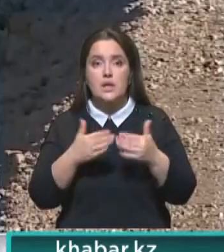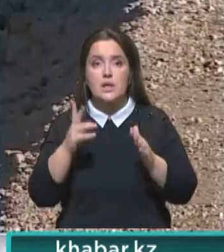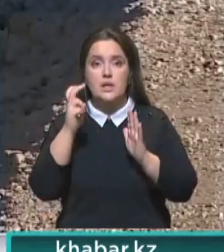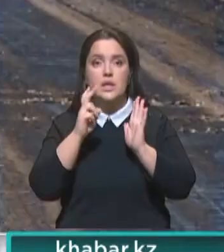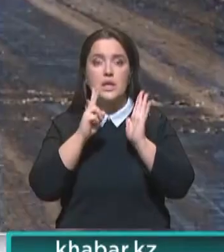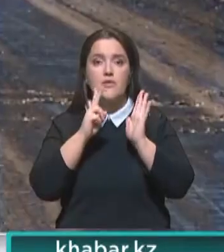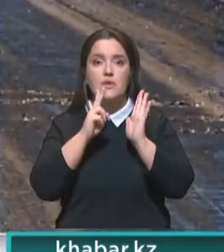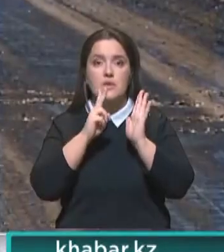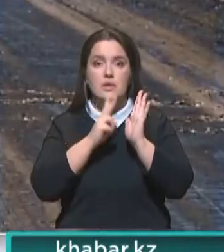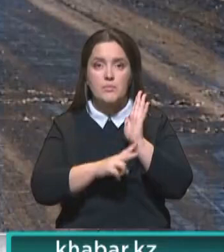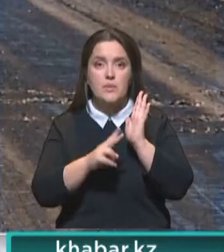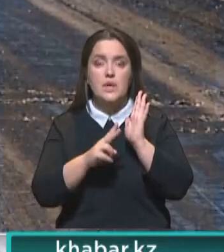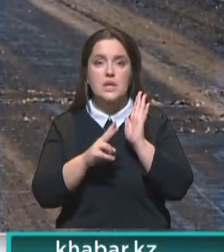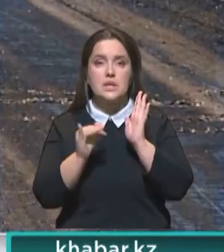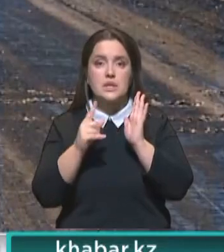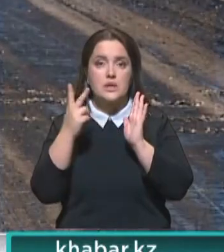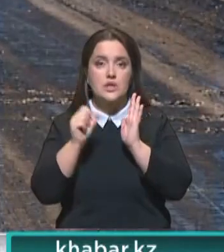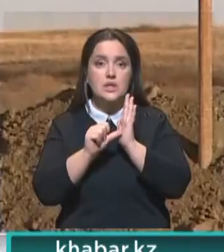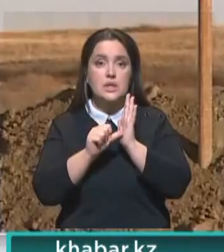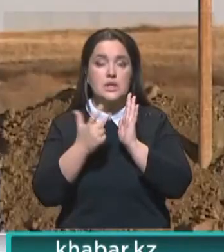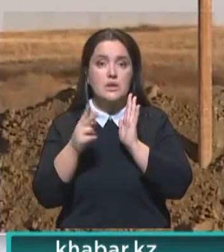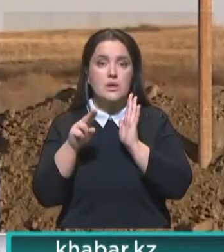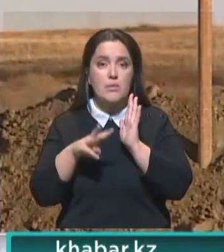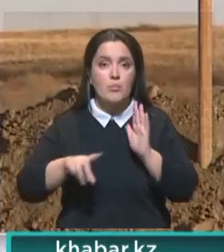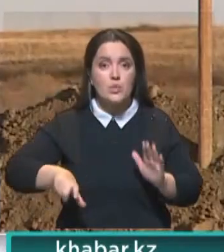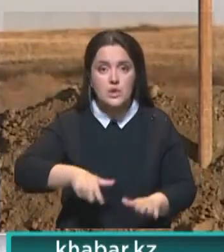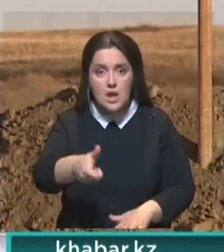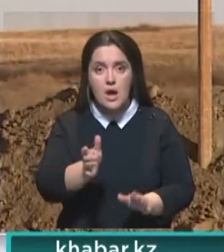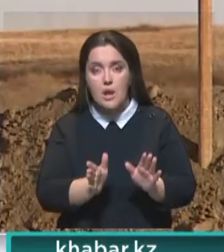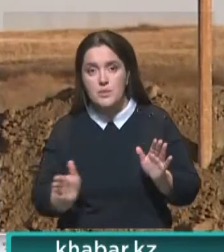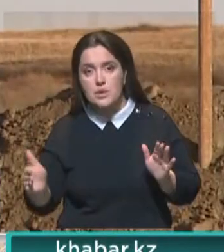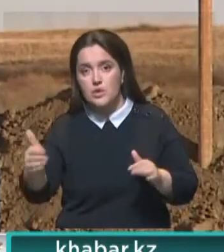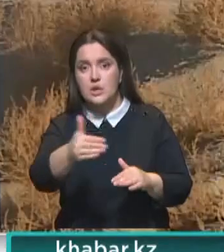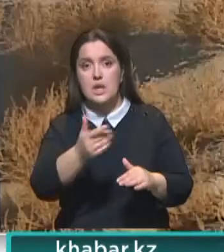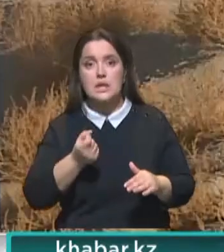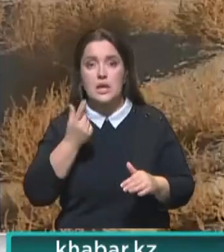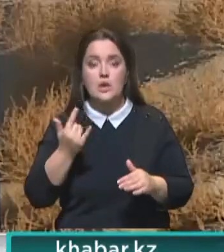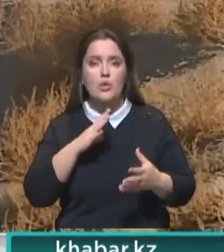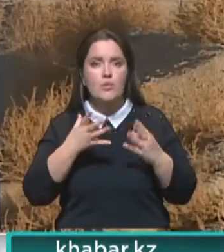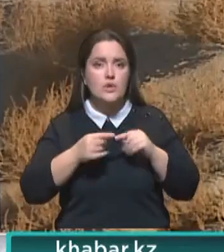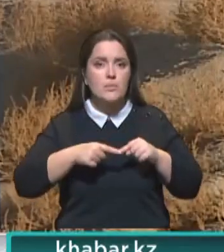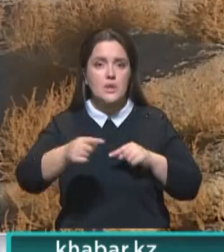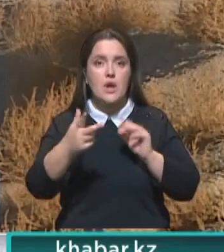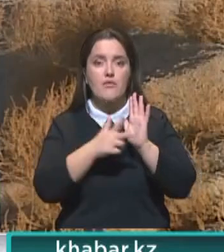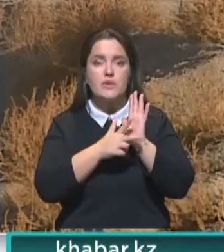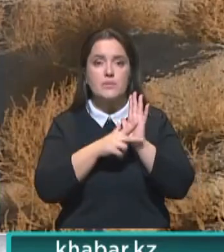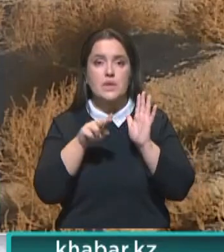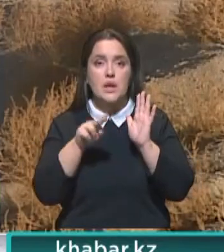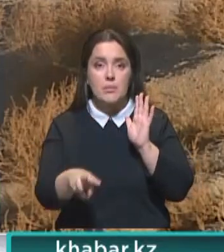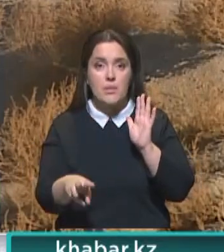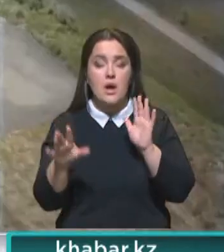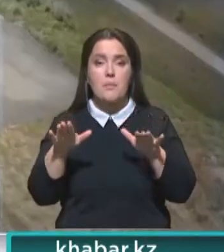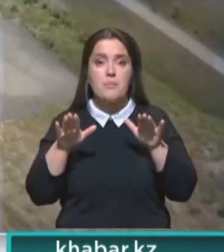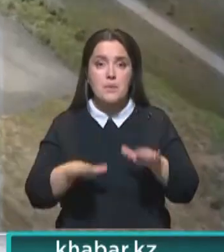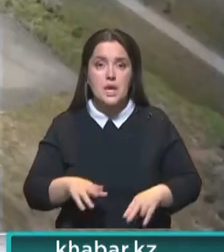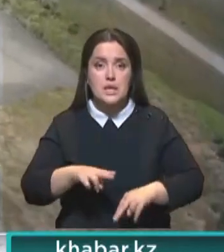проезда открыто 270 из 363 километров пути. Объездных участков несколько, их общая протяженность 8 километров.